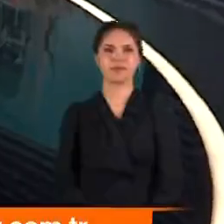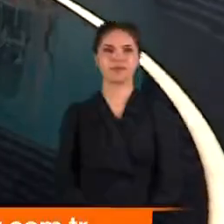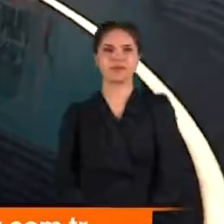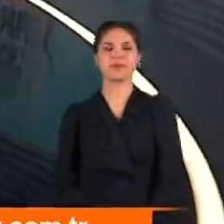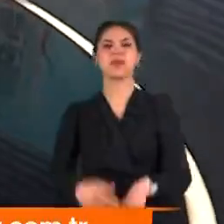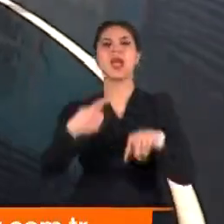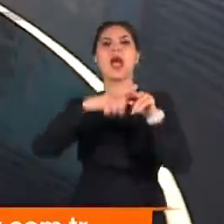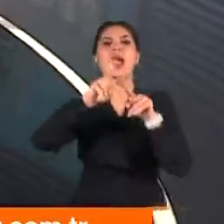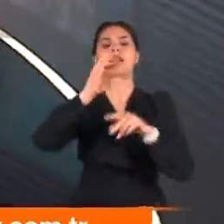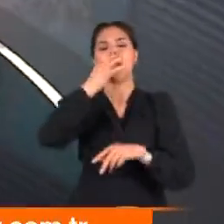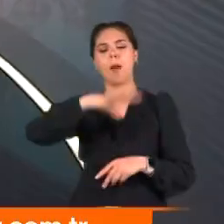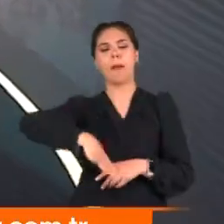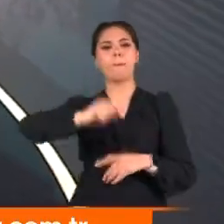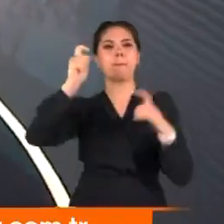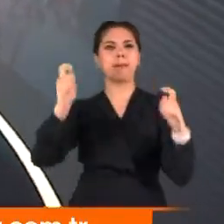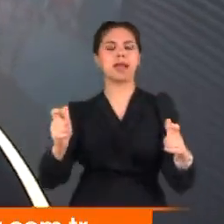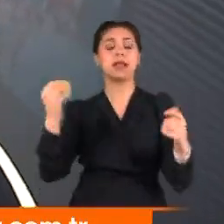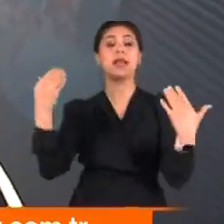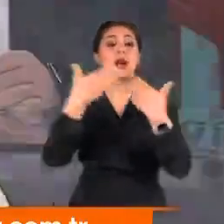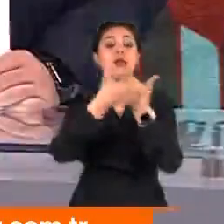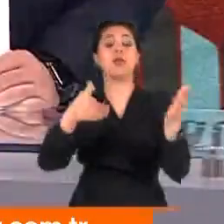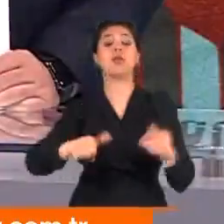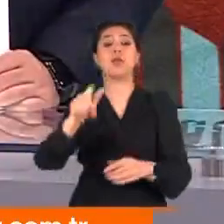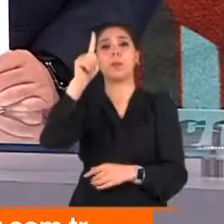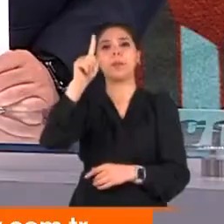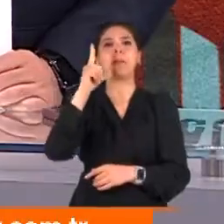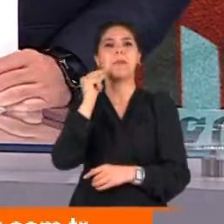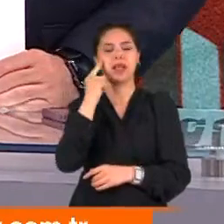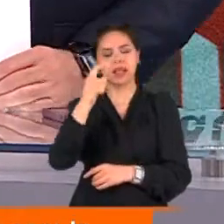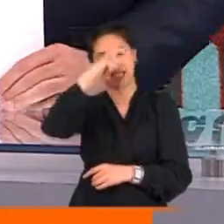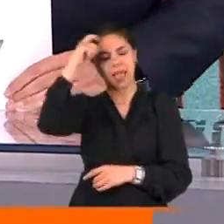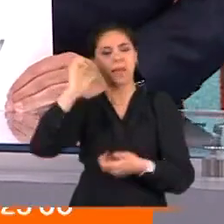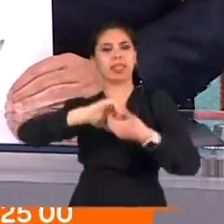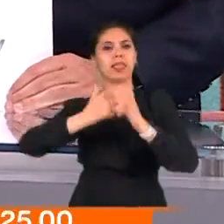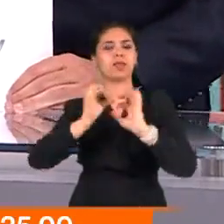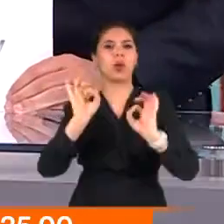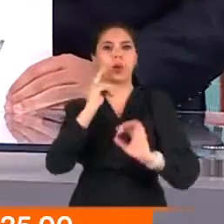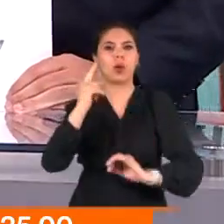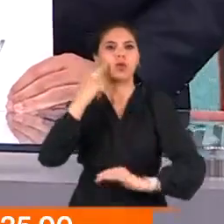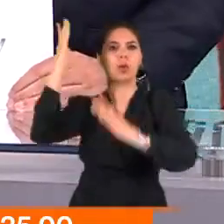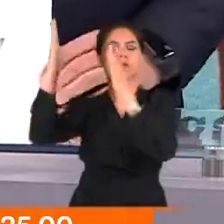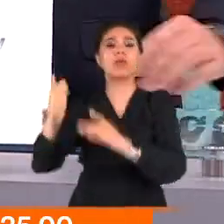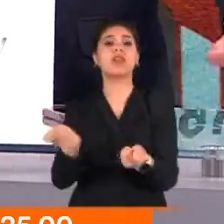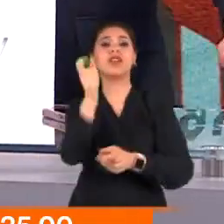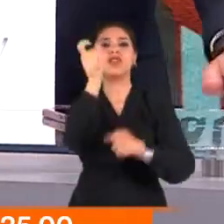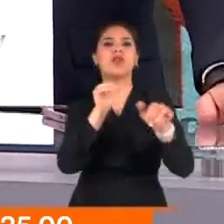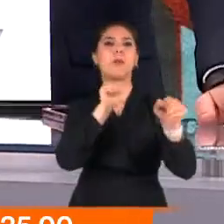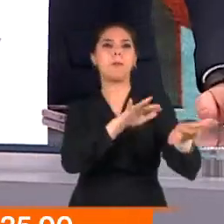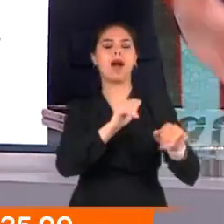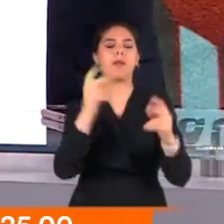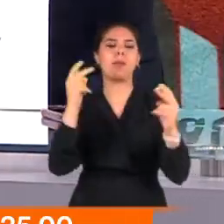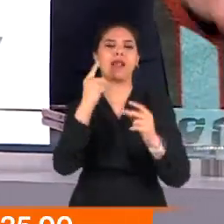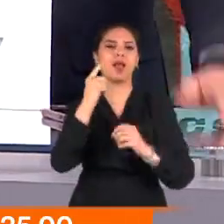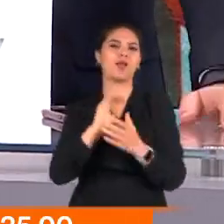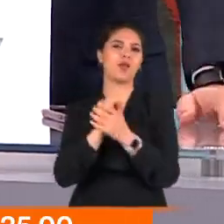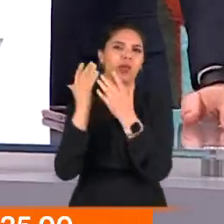Haberin merkezinden, ATV Haber merkezinden iyi akşamlar. Bugün 1 Mayıs, Emek ve Dayanışma Günü. Cumhurbaşkanı Erdoğan işçilerin bayramını yeniledi, mesajla